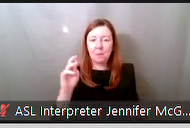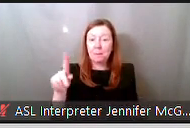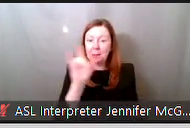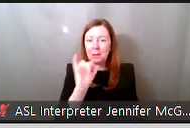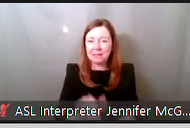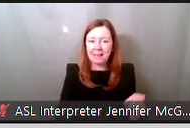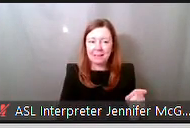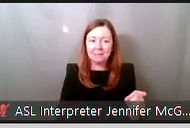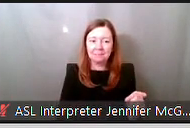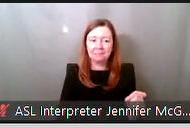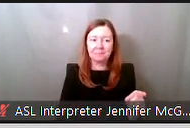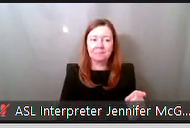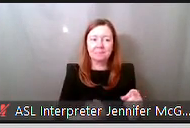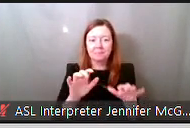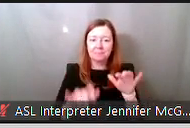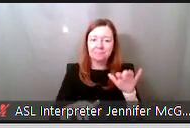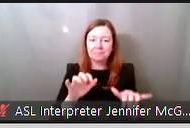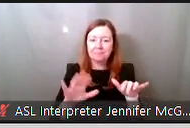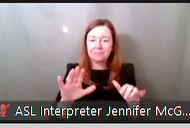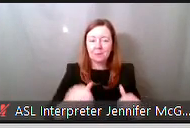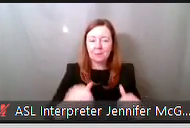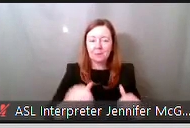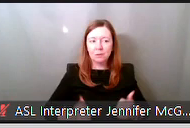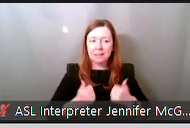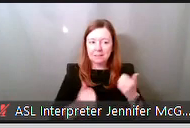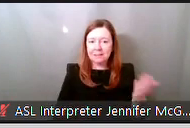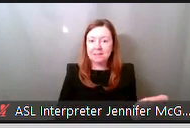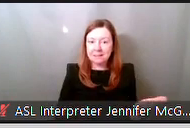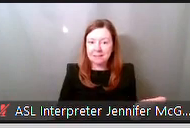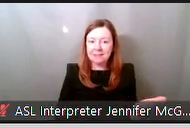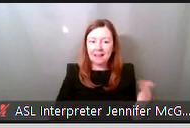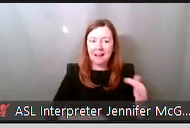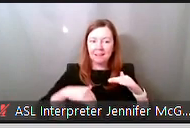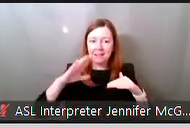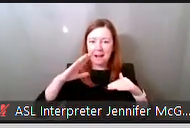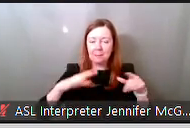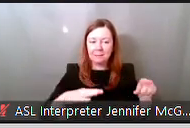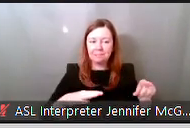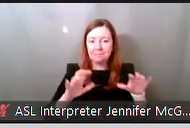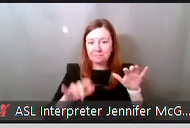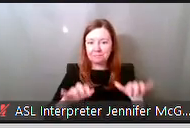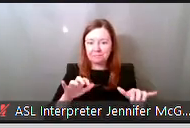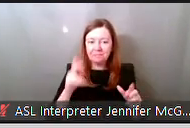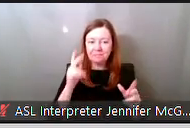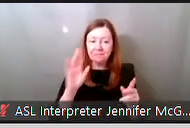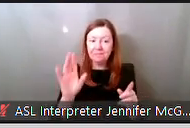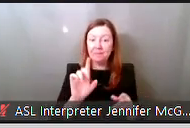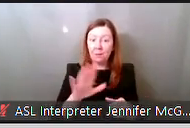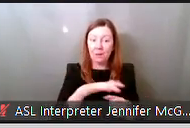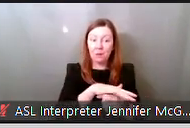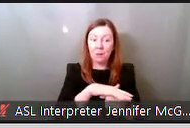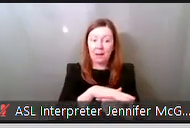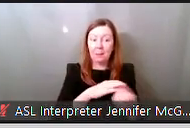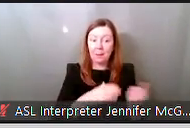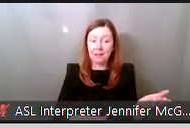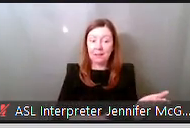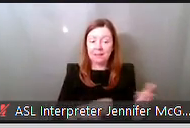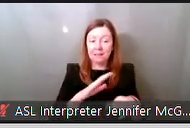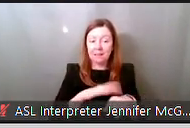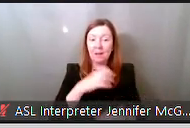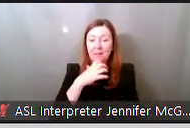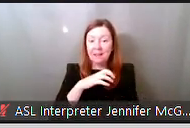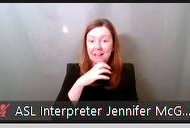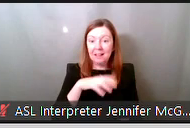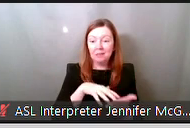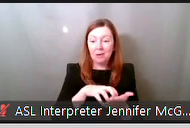可以去看你们的你如果你们是输入在网站上面输入你们的邮编号能够看到分布图看看你们